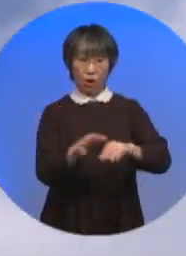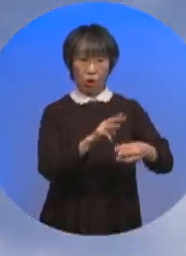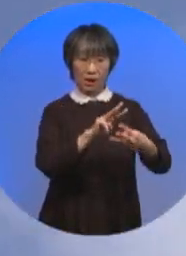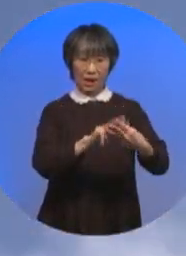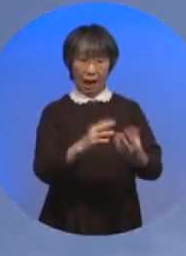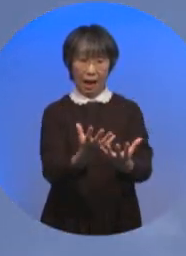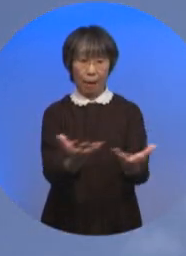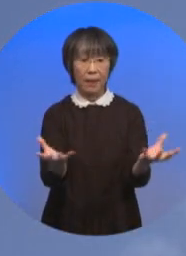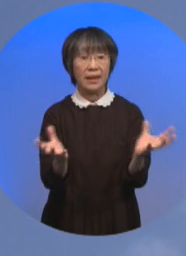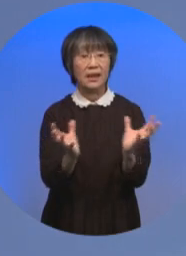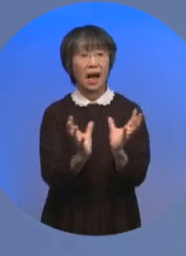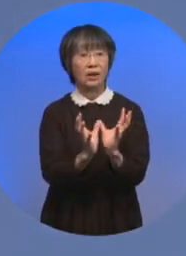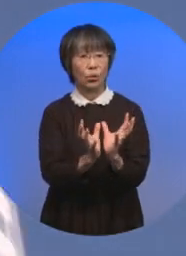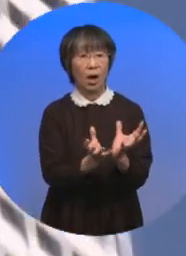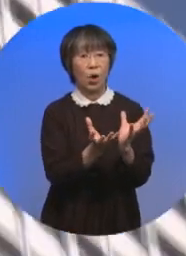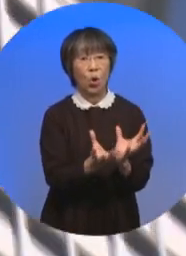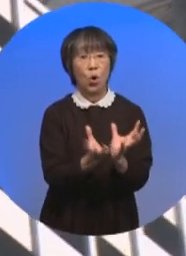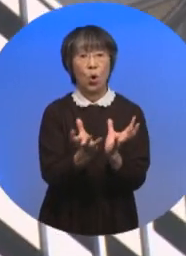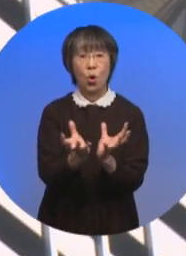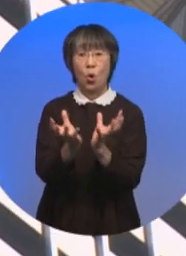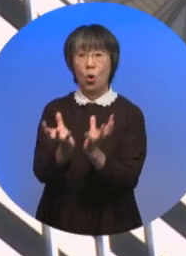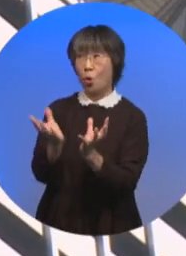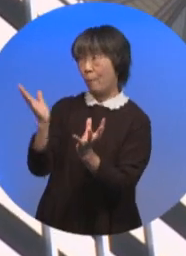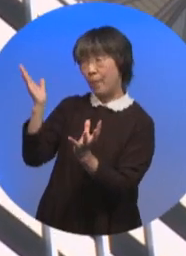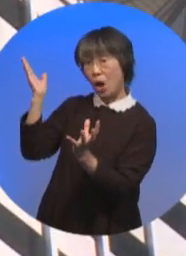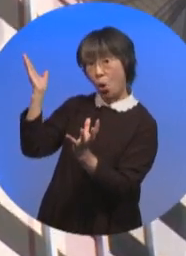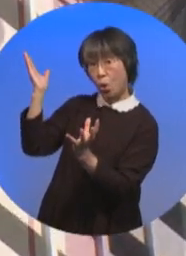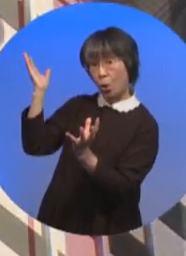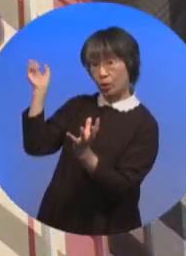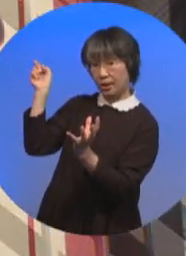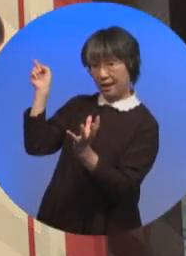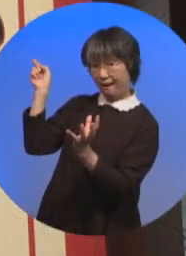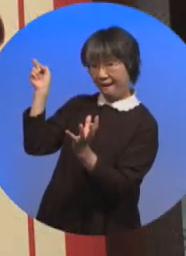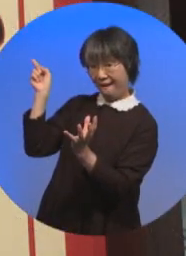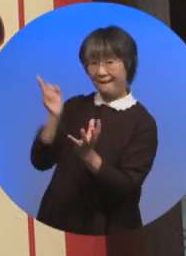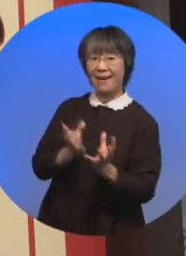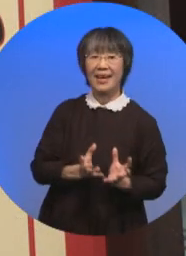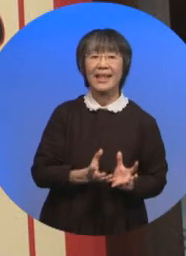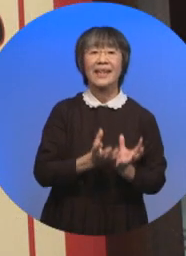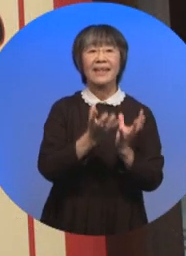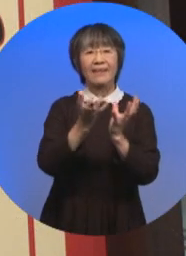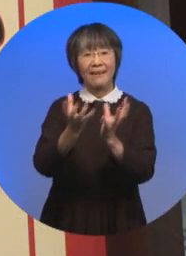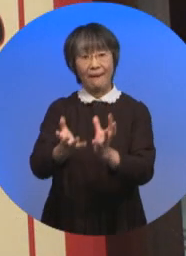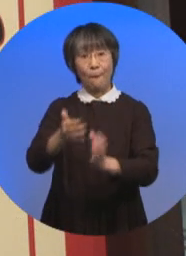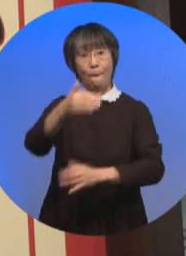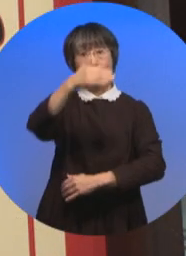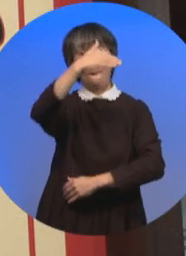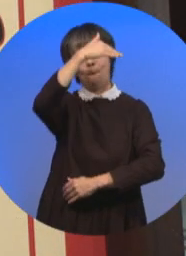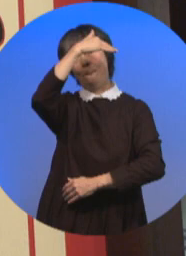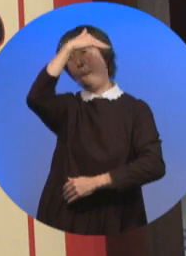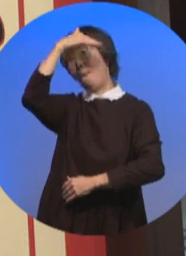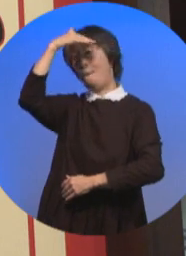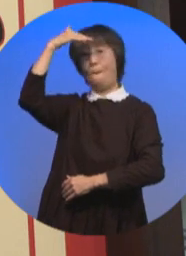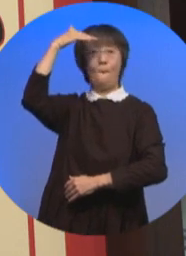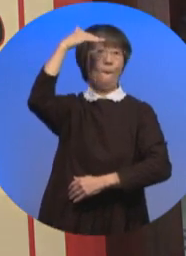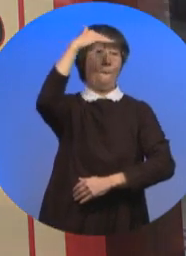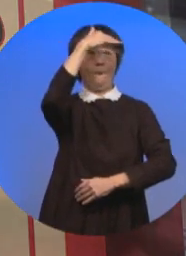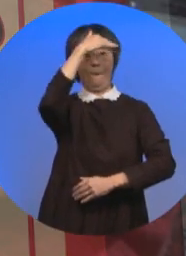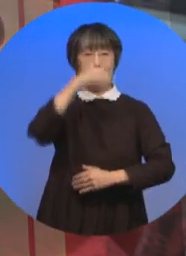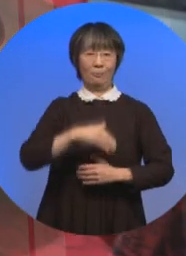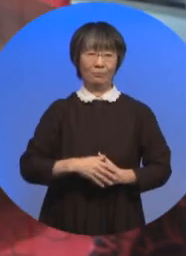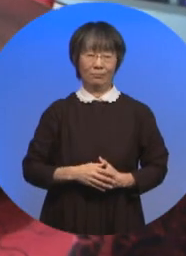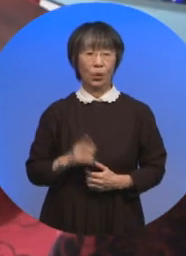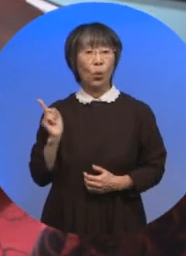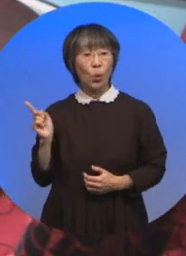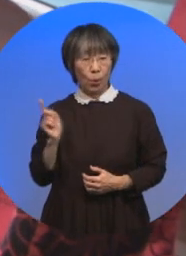吹田アベンジャーズは吹田のランドマーク、メロード吹田へ。一番上にある第一廊では、絶景を眺め